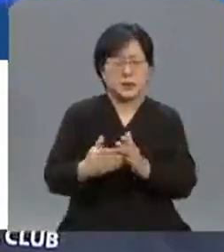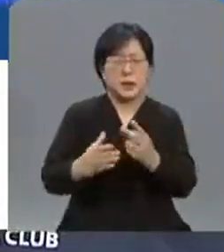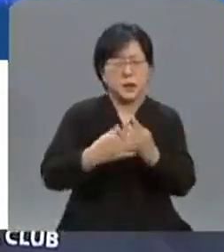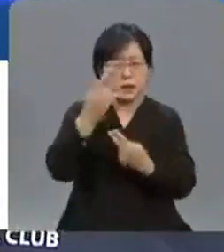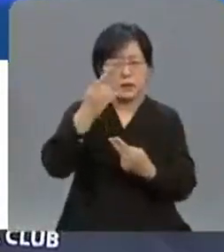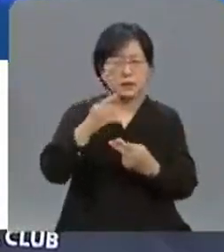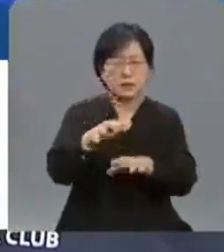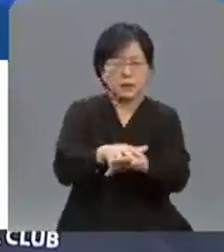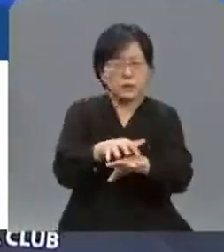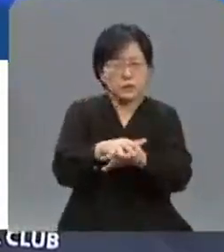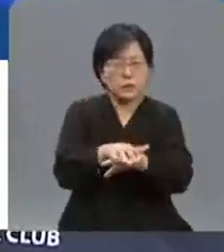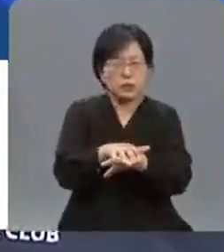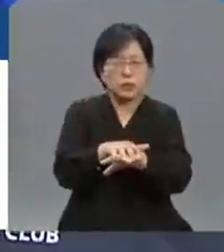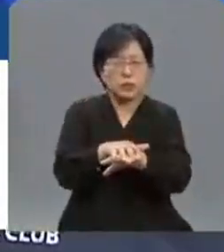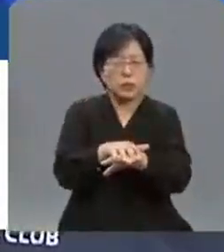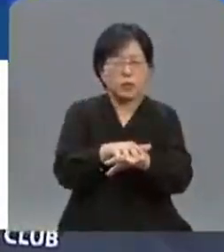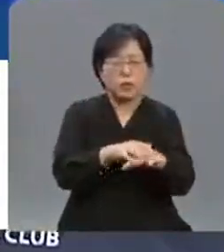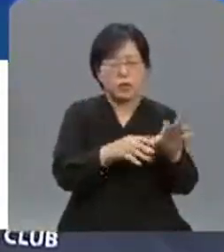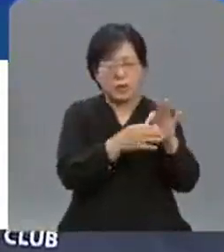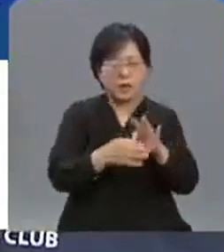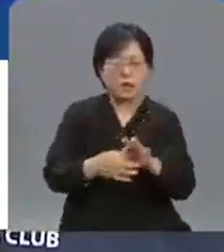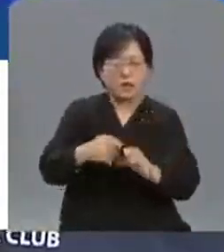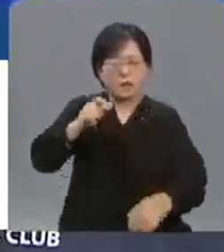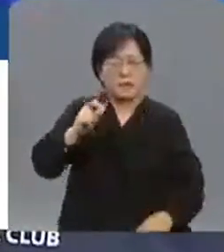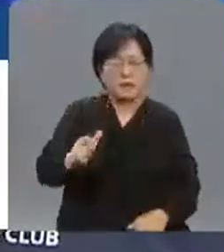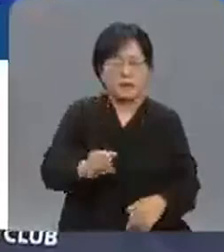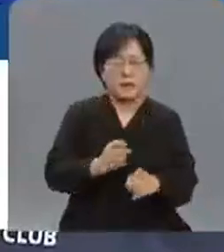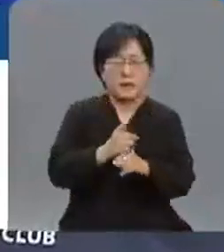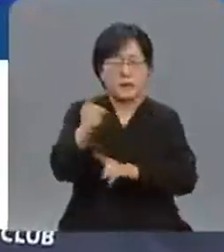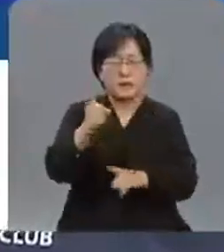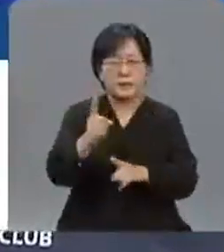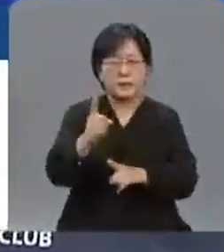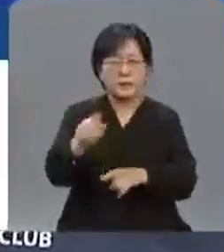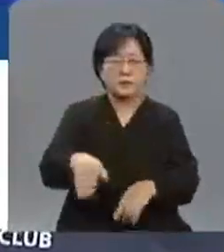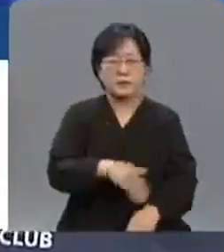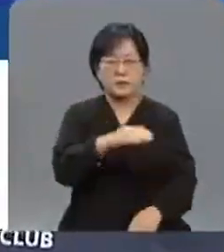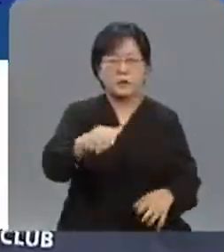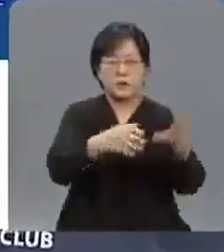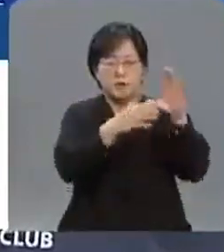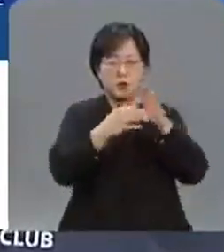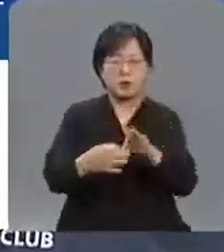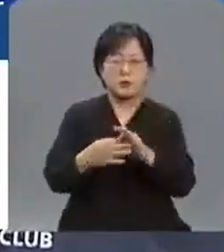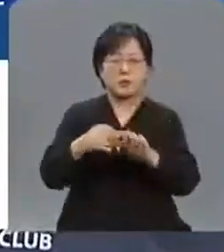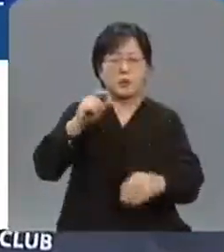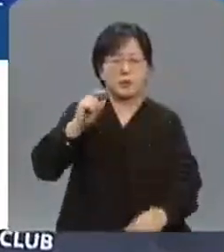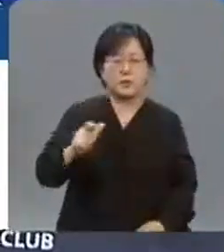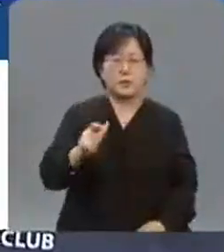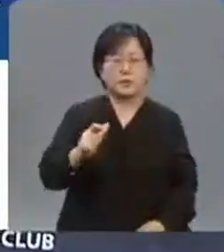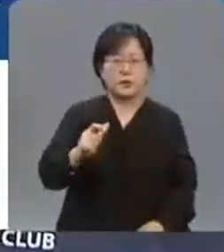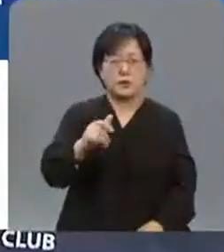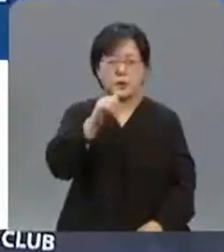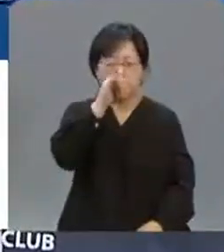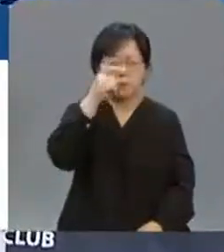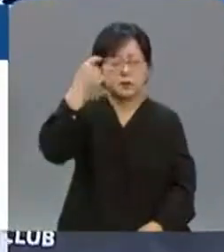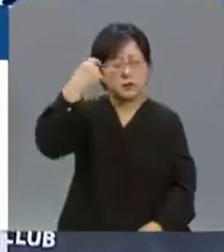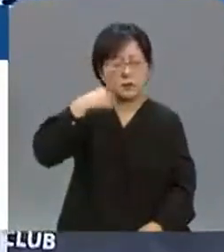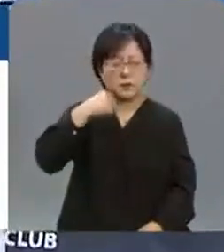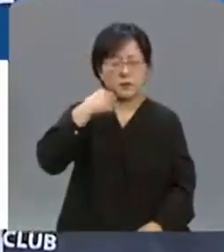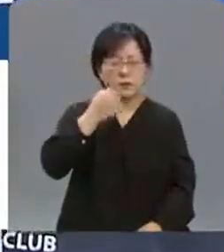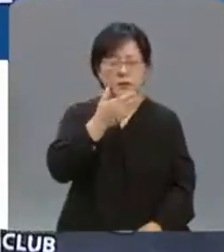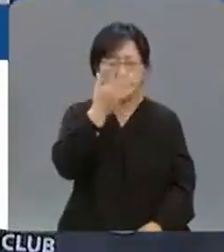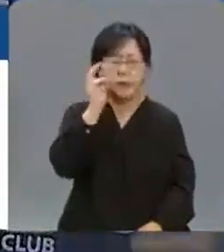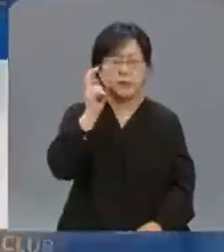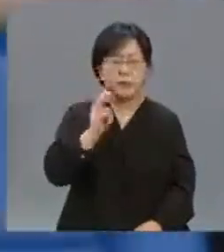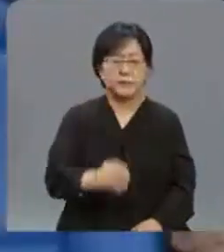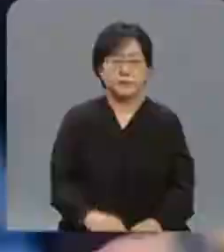돼서 조직적으로 무너지지 않고 버텨내서 승리를 따냈다는 게 우리가 계속해서 강해지고 단단해지고 있구나라는 느낌을